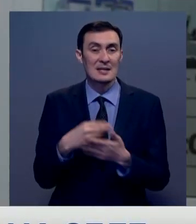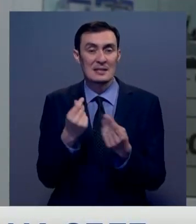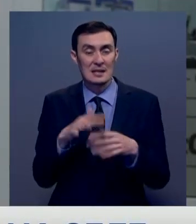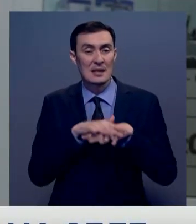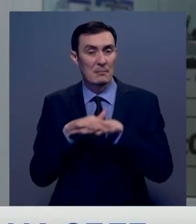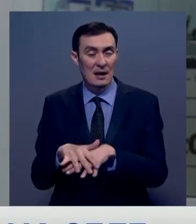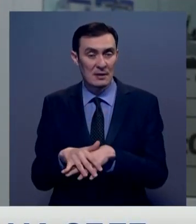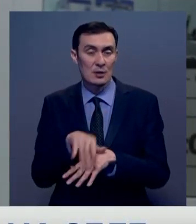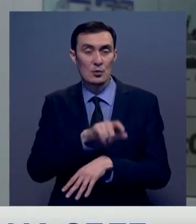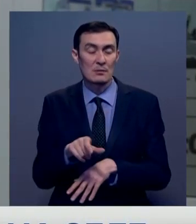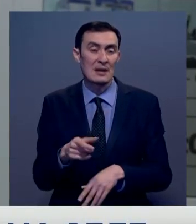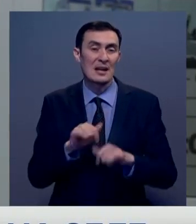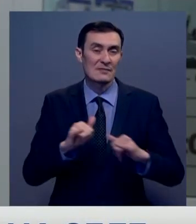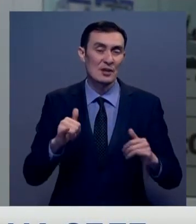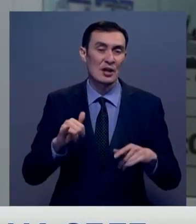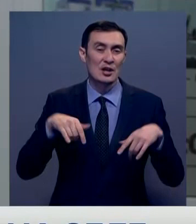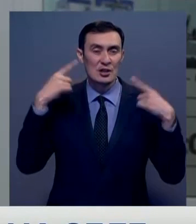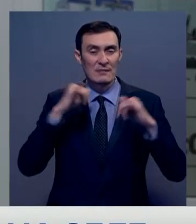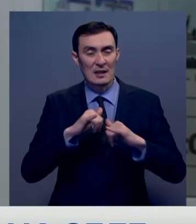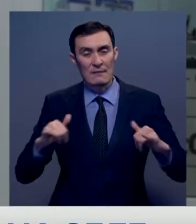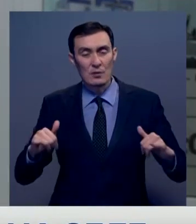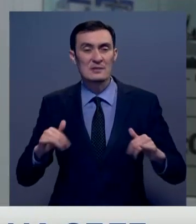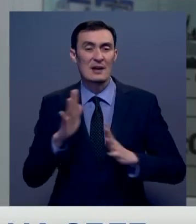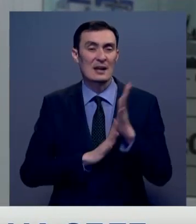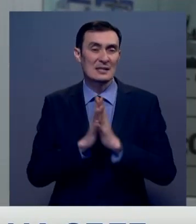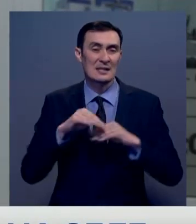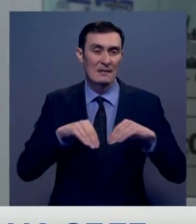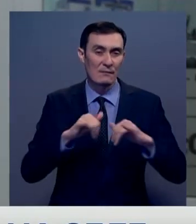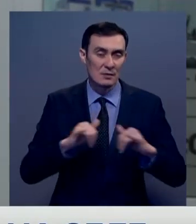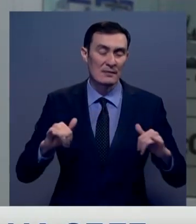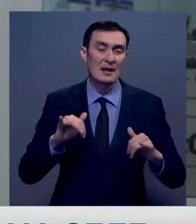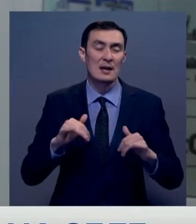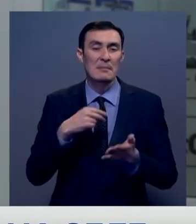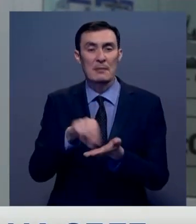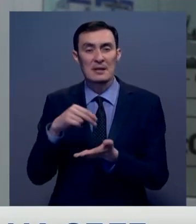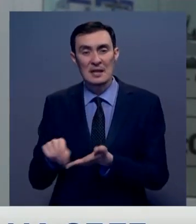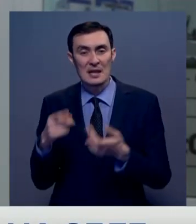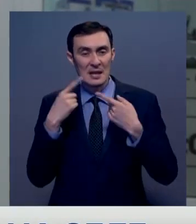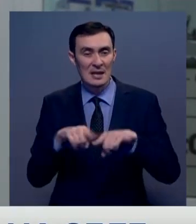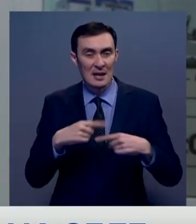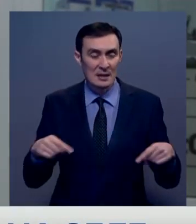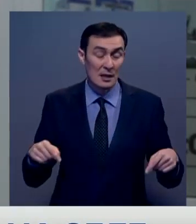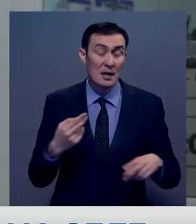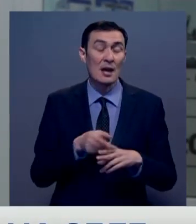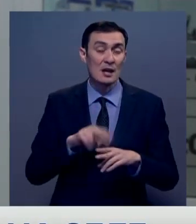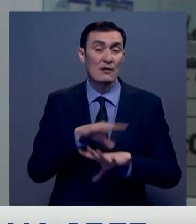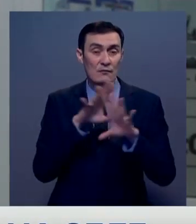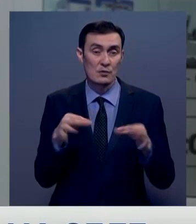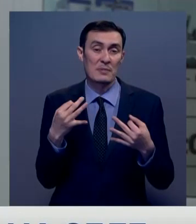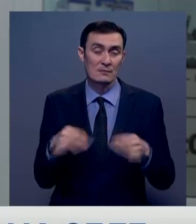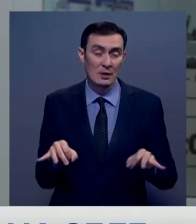направлены получателями на развитие животноводства, растениеводства, приобретение сельхозтехники. И все это